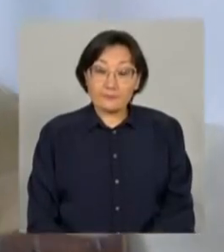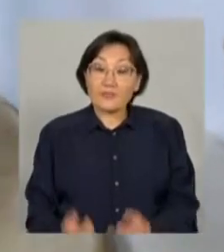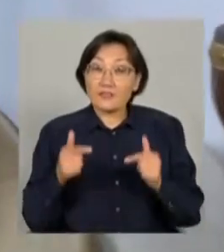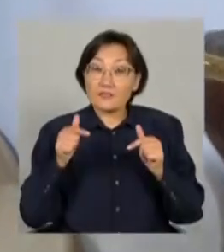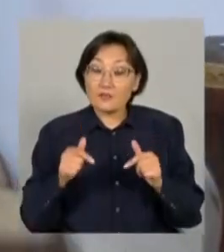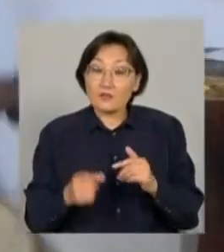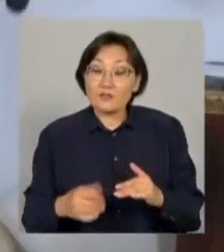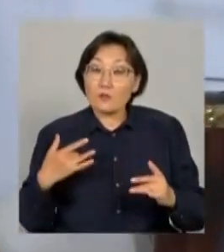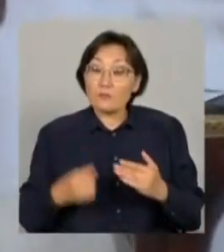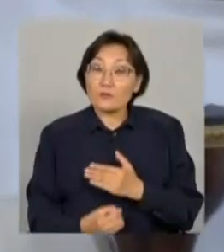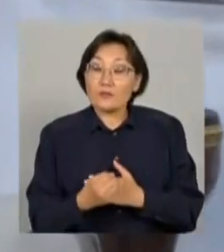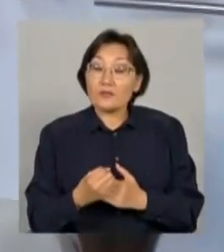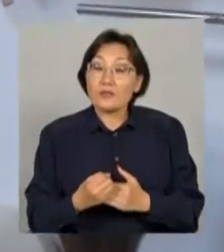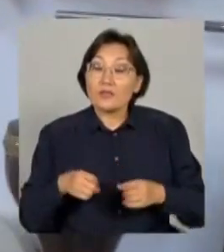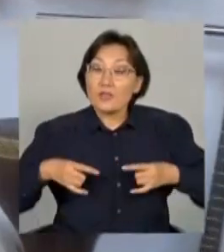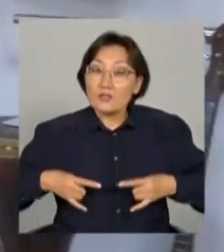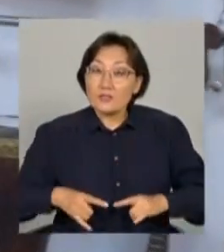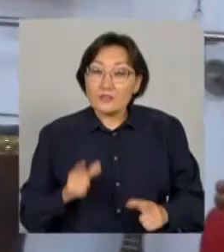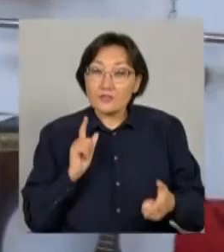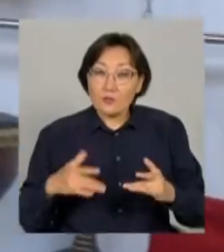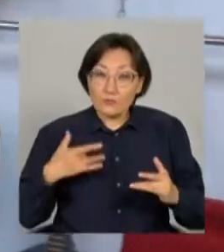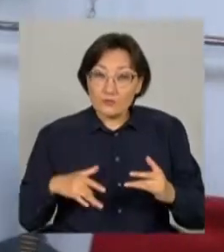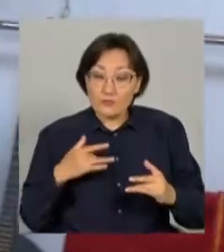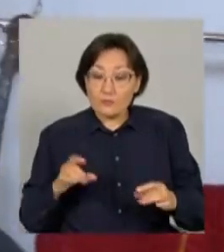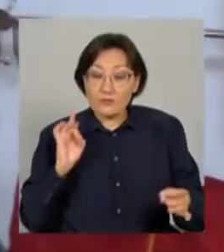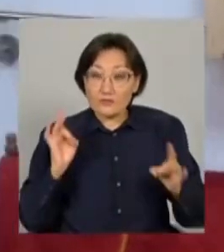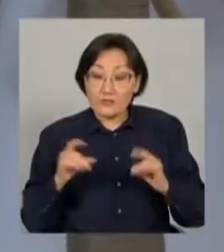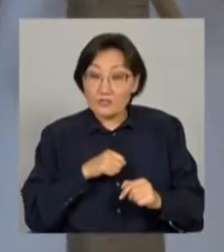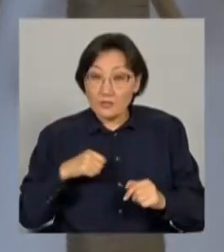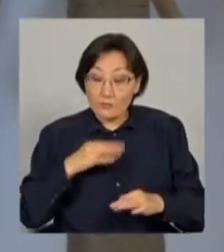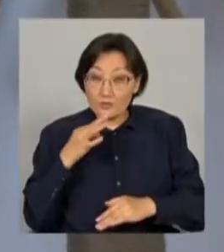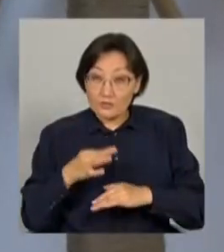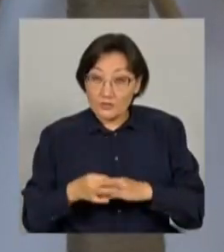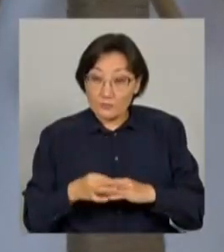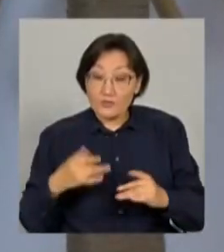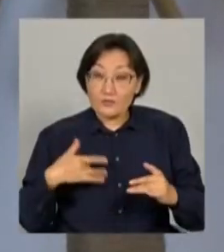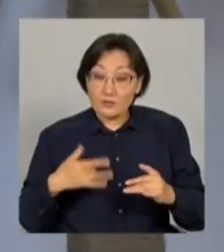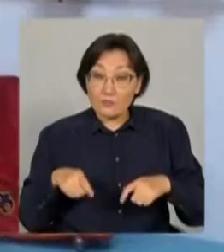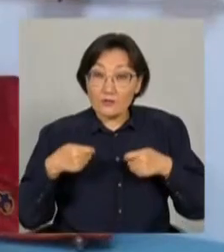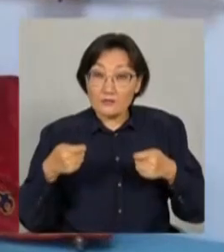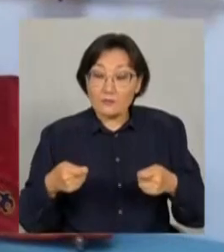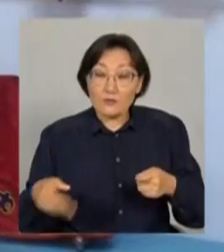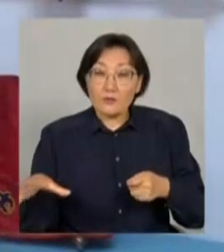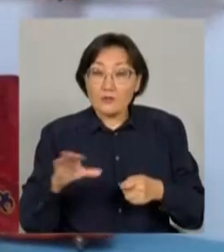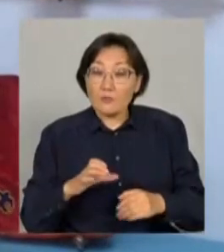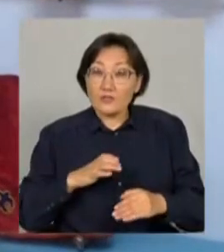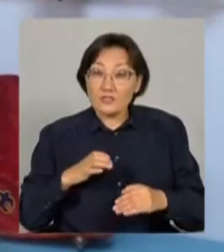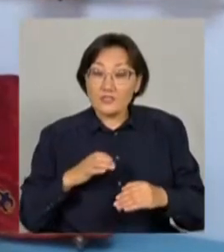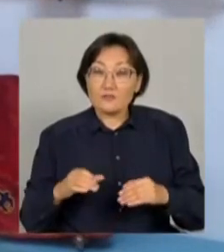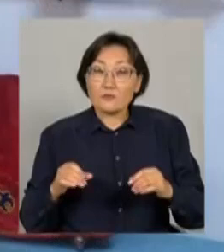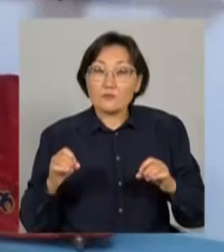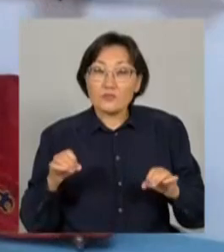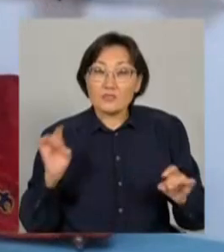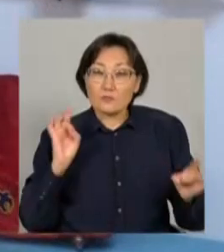Здесь рождается настоящая домбра. Крайне важное звучание отмечают сами изготовители. Чтобы инструмент передавал все нюансы богатейшей палитры